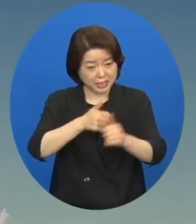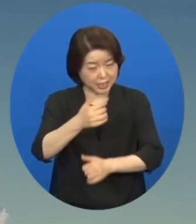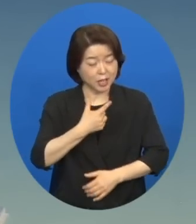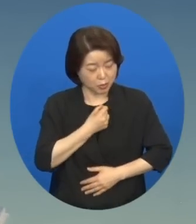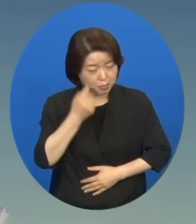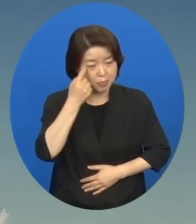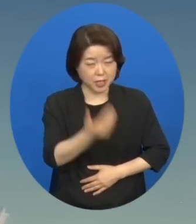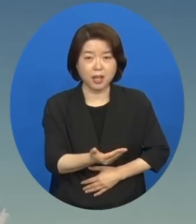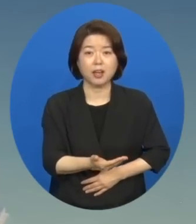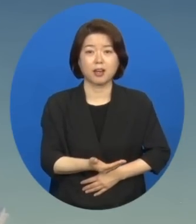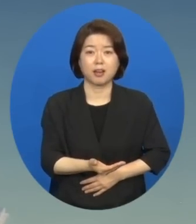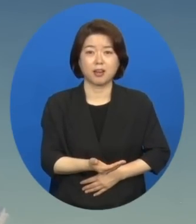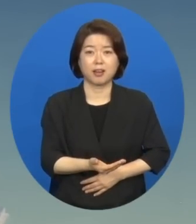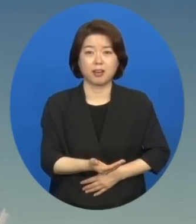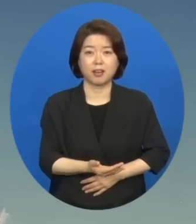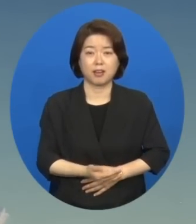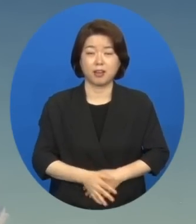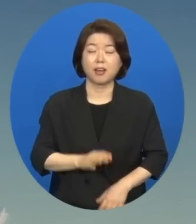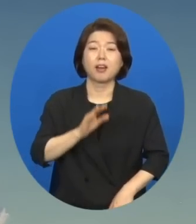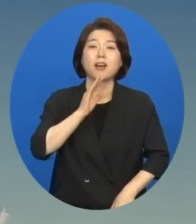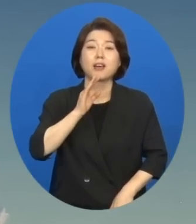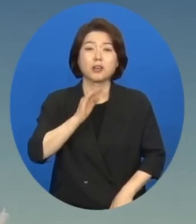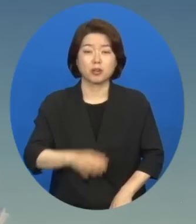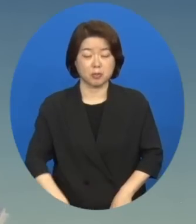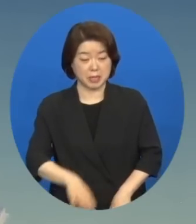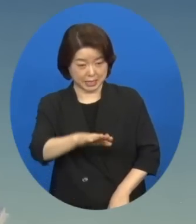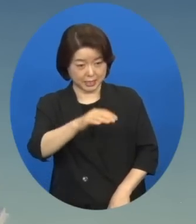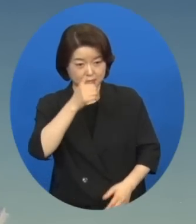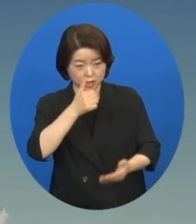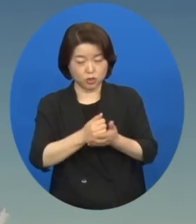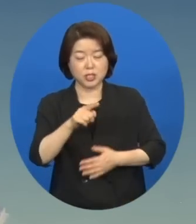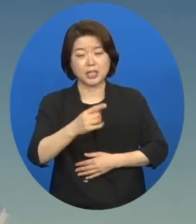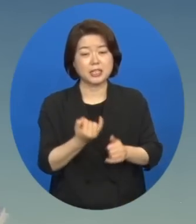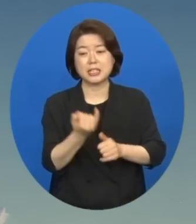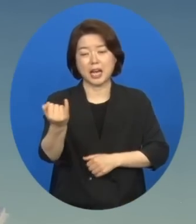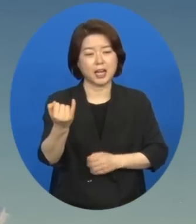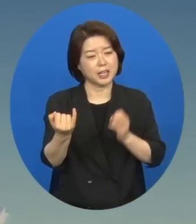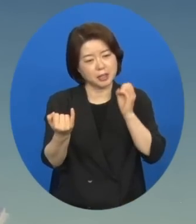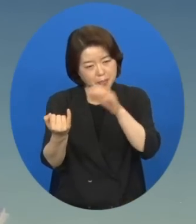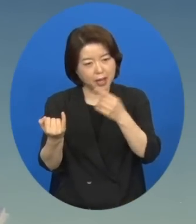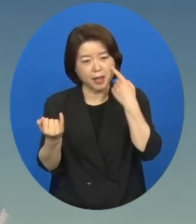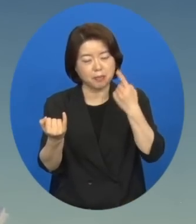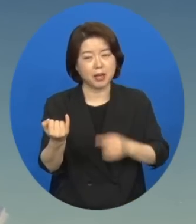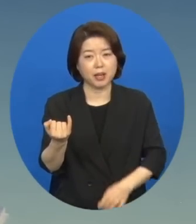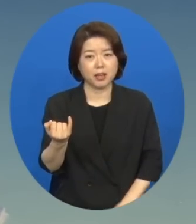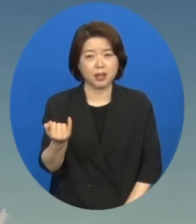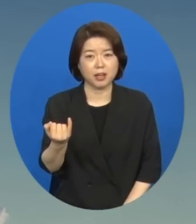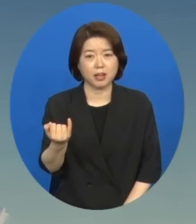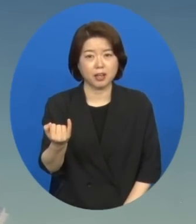싶니? 그러면 이 죄를 너희 아내에게 고백해라.